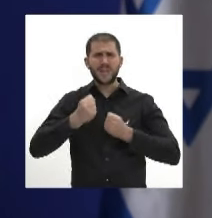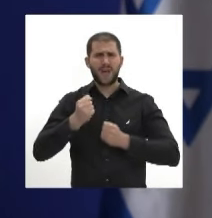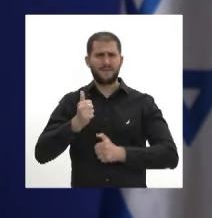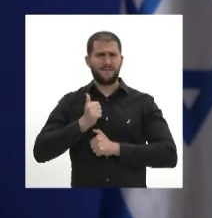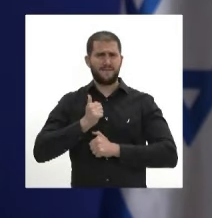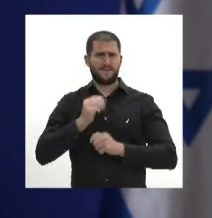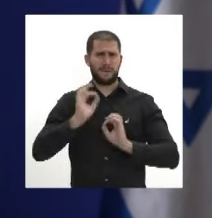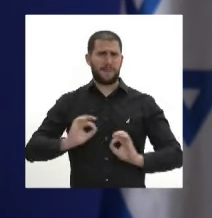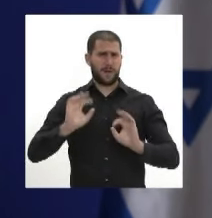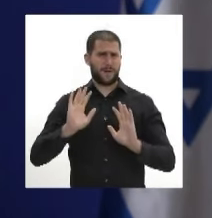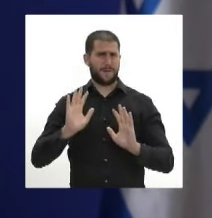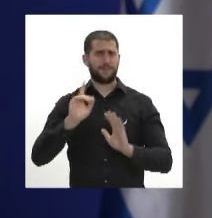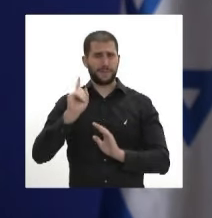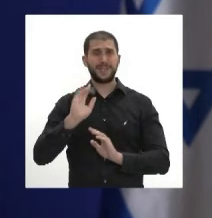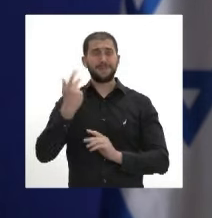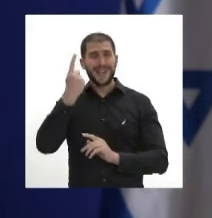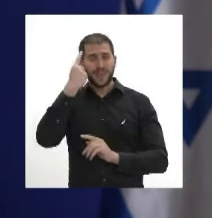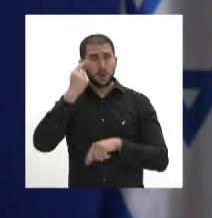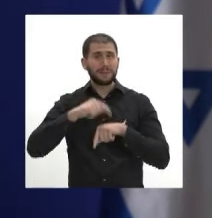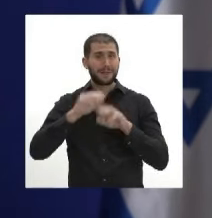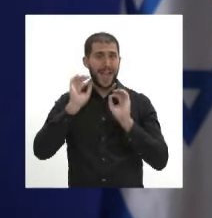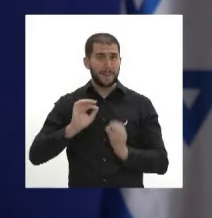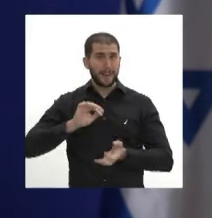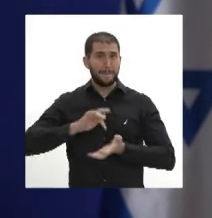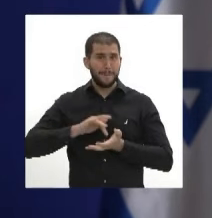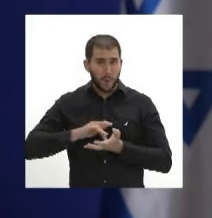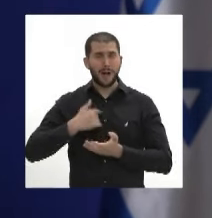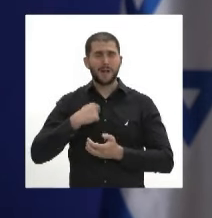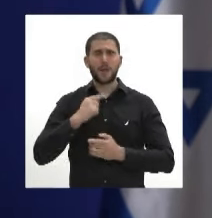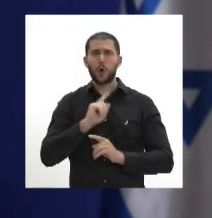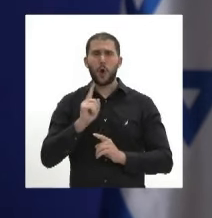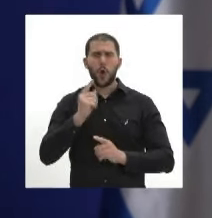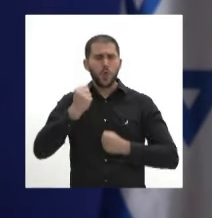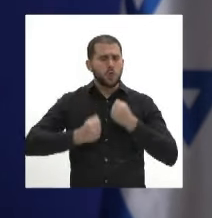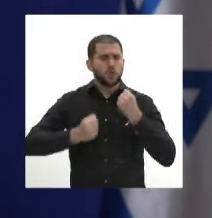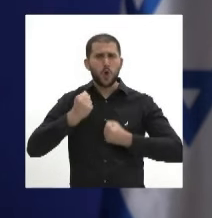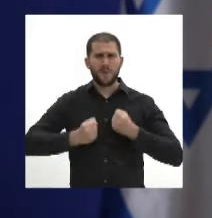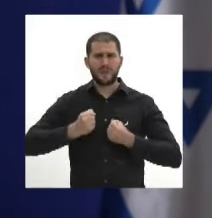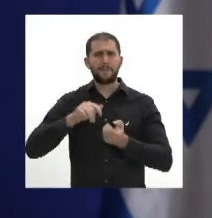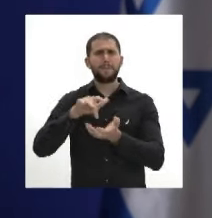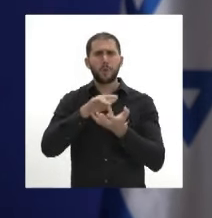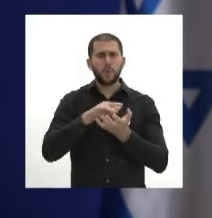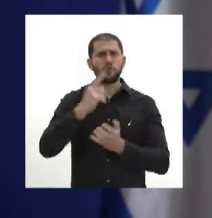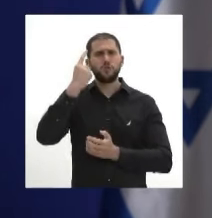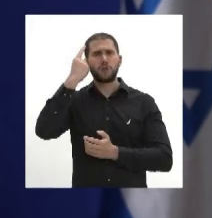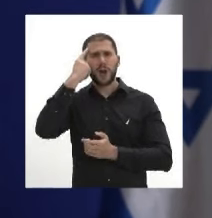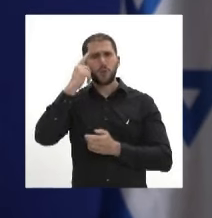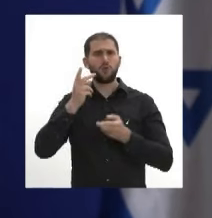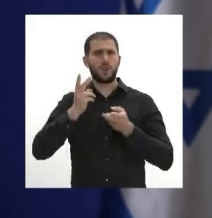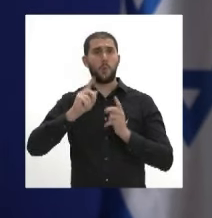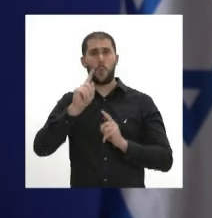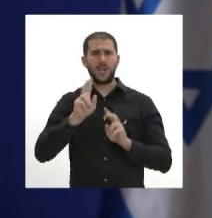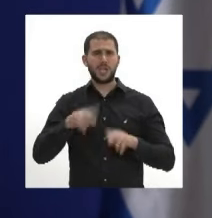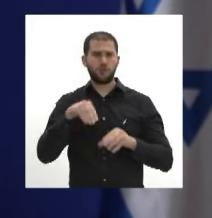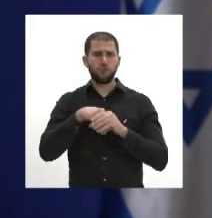כוחותינו. לא ידענו בזמן אמת את מיקומם, אנחנו לא תוקפים במקום בו ידוע לנו שייתכן ויש